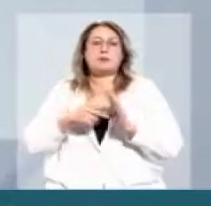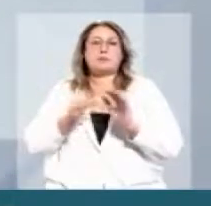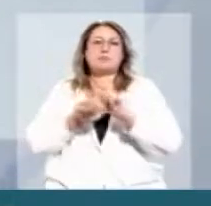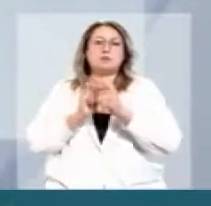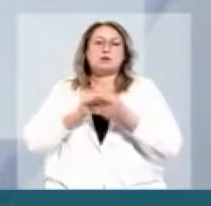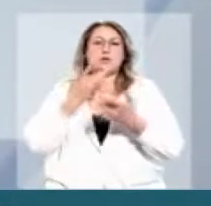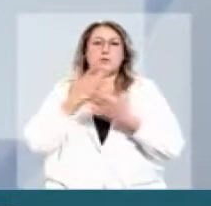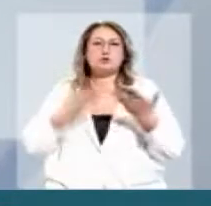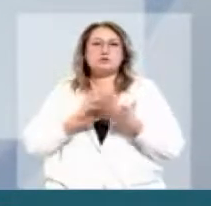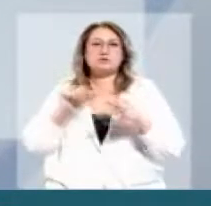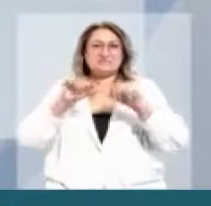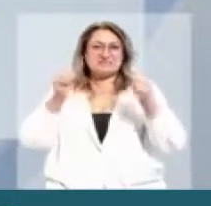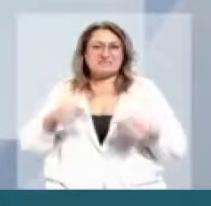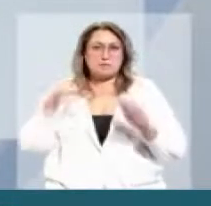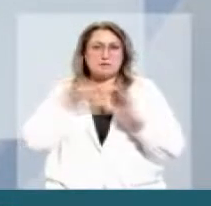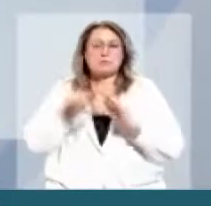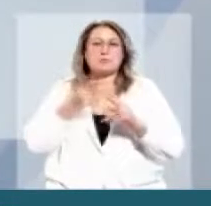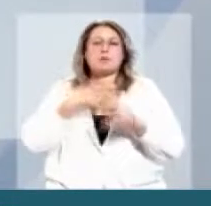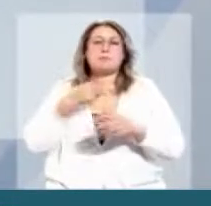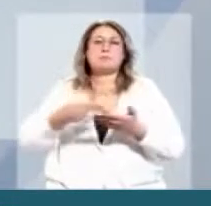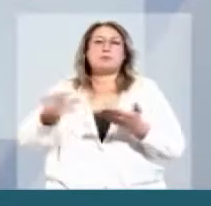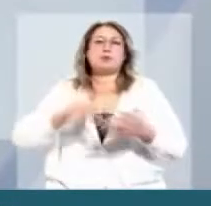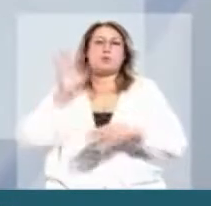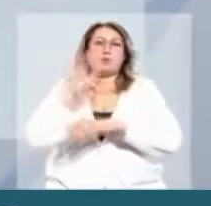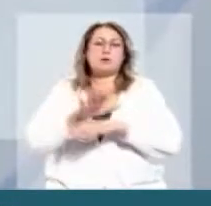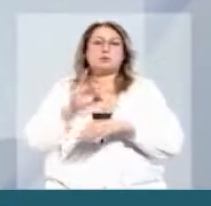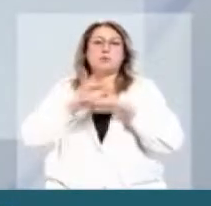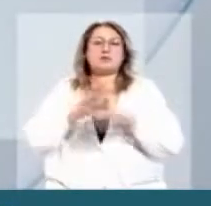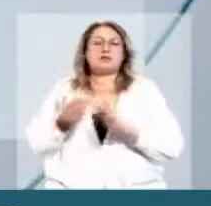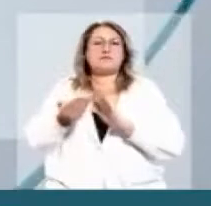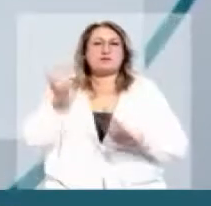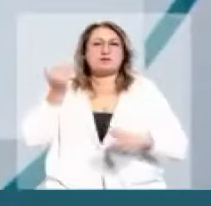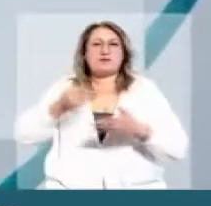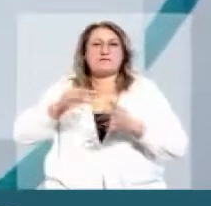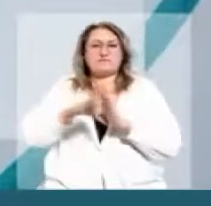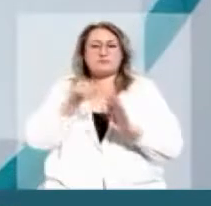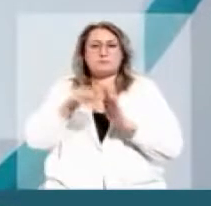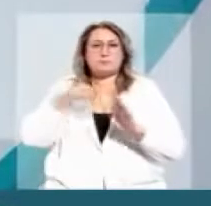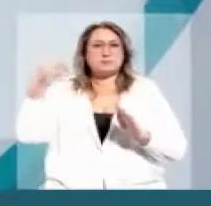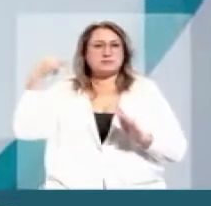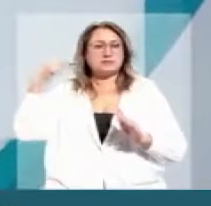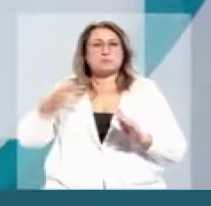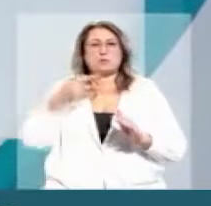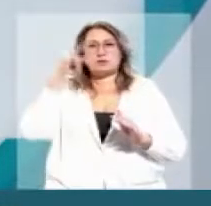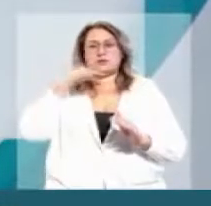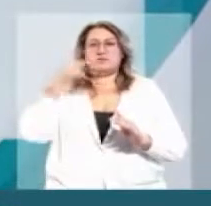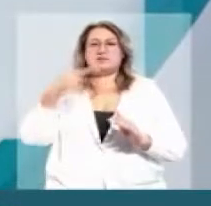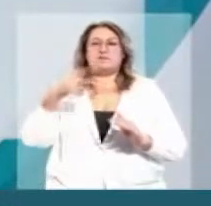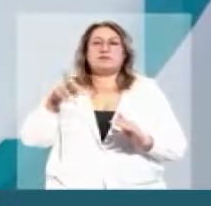бұған дейін айтылған сайлаудың мерзіміне және ата заңның талаптарына сәйкес Қазақстан Республикасы президентінің кезектен тыс